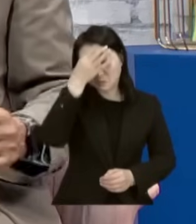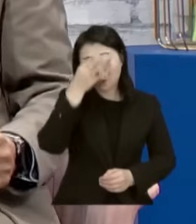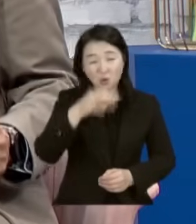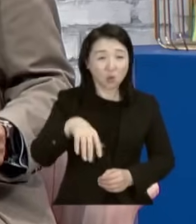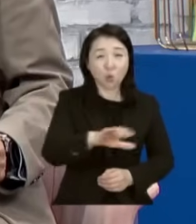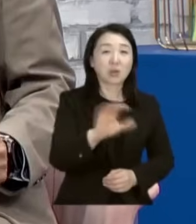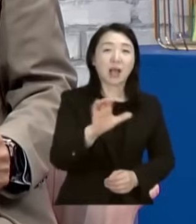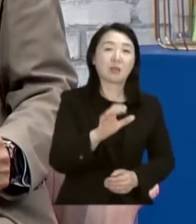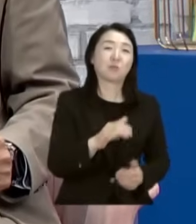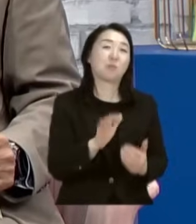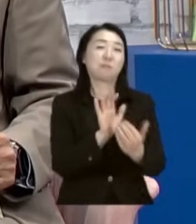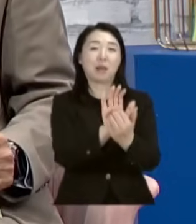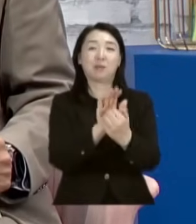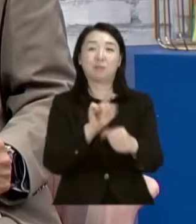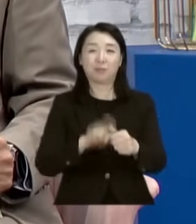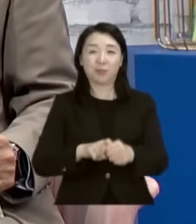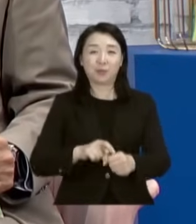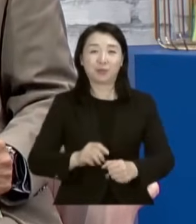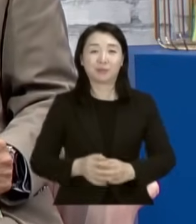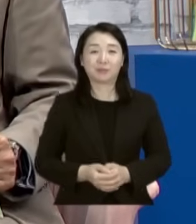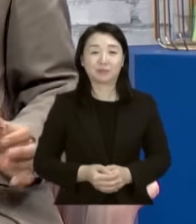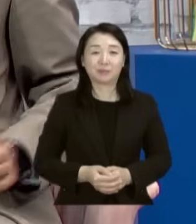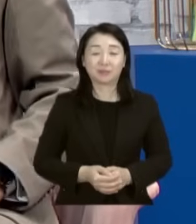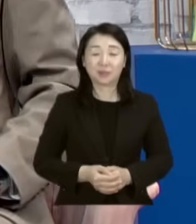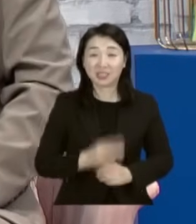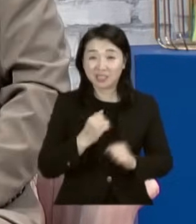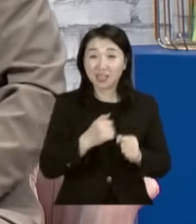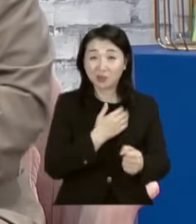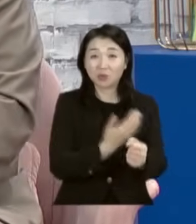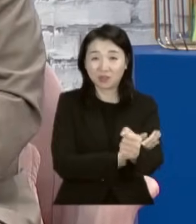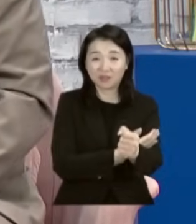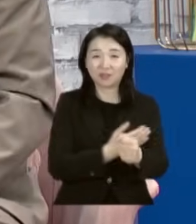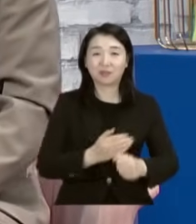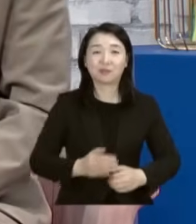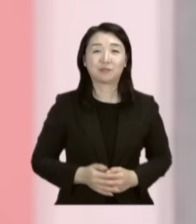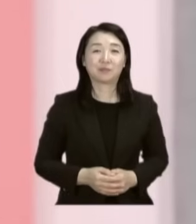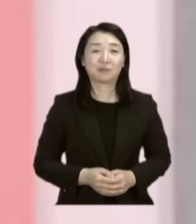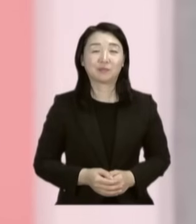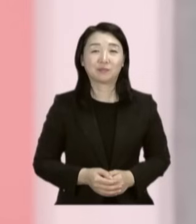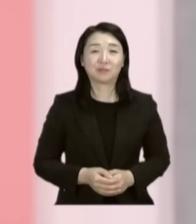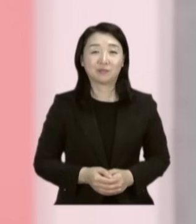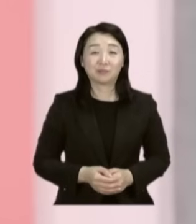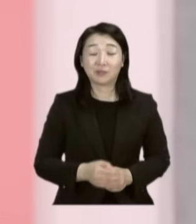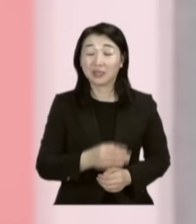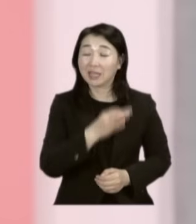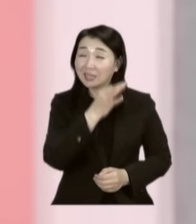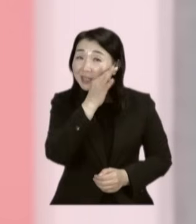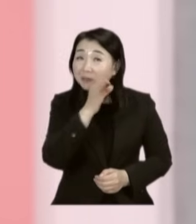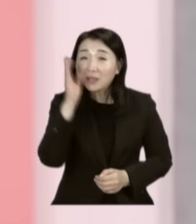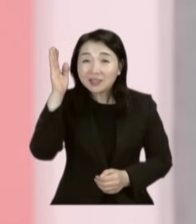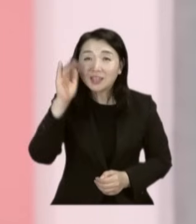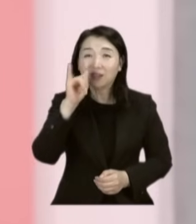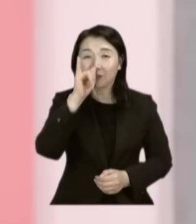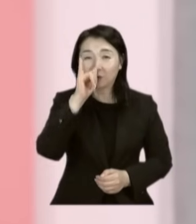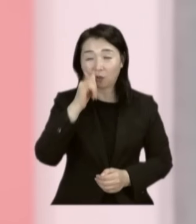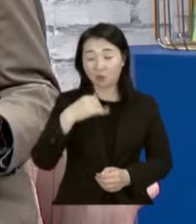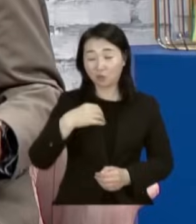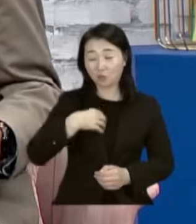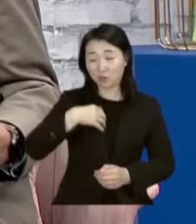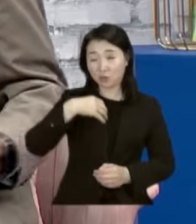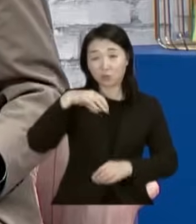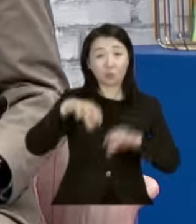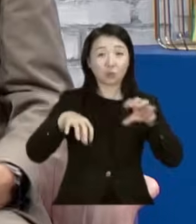공격보다는 방어 쪽에 더 생존용 내가 창피 얘기 하나 할게요 우리 우리